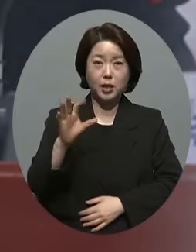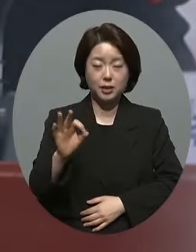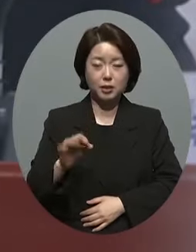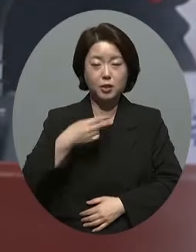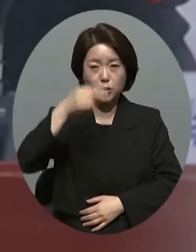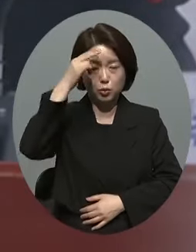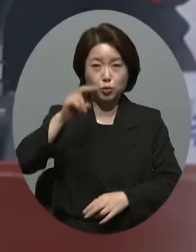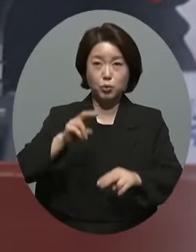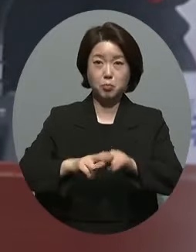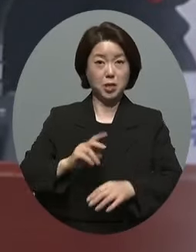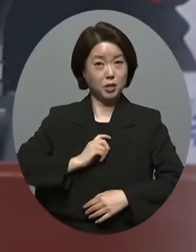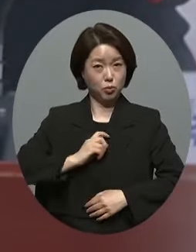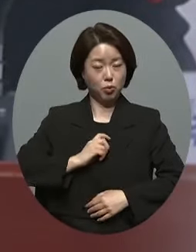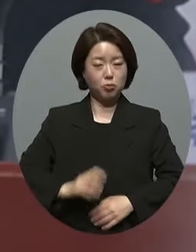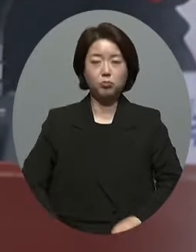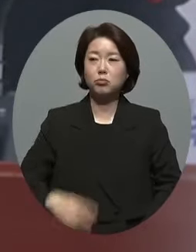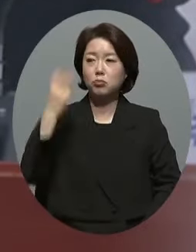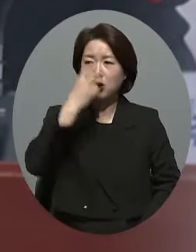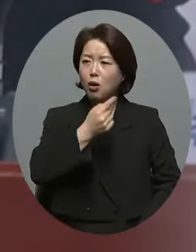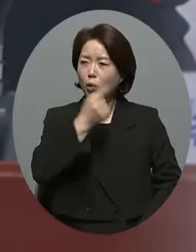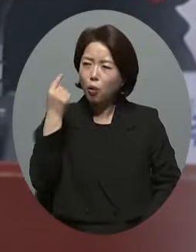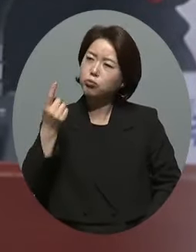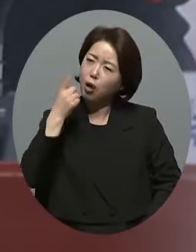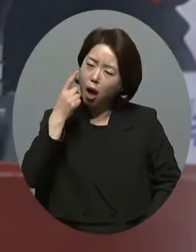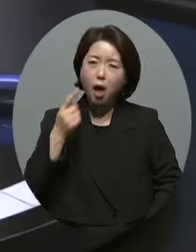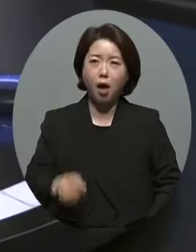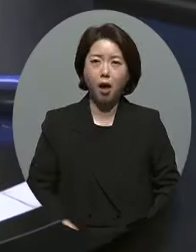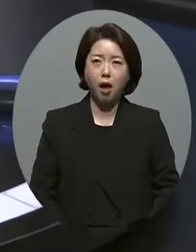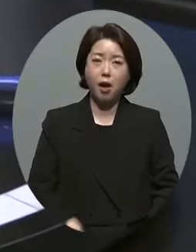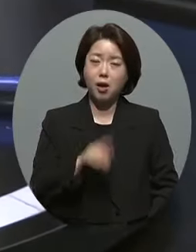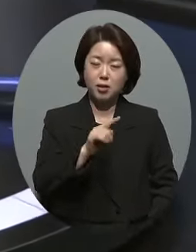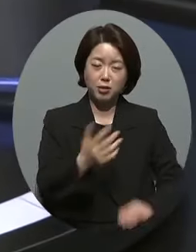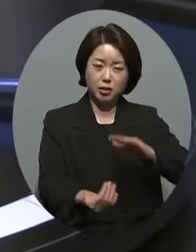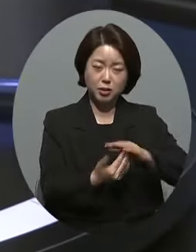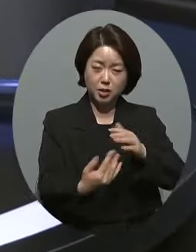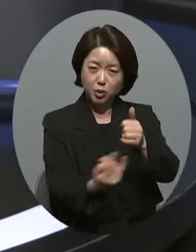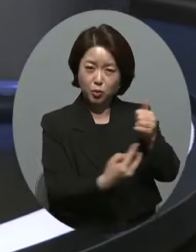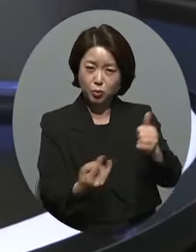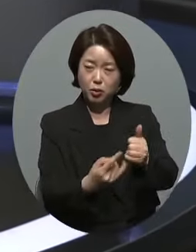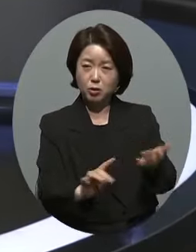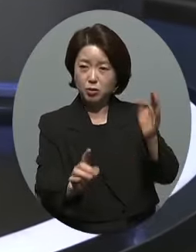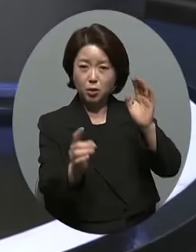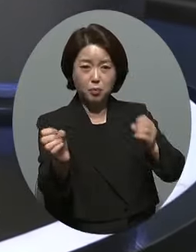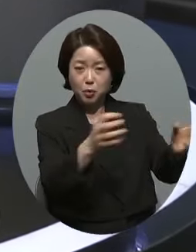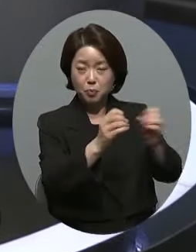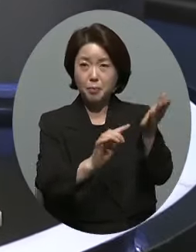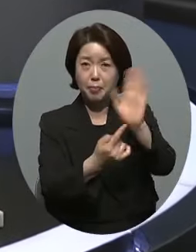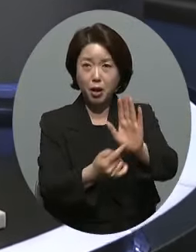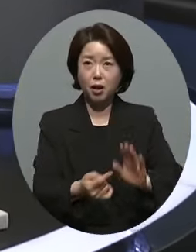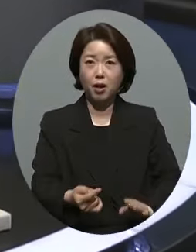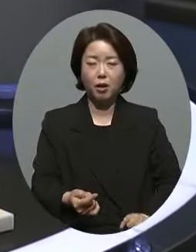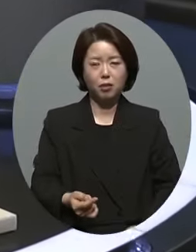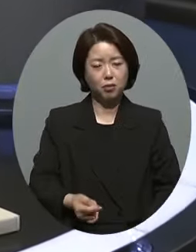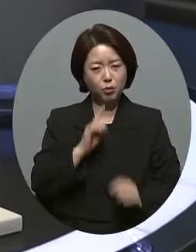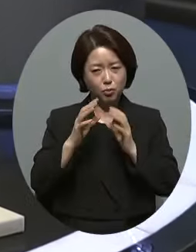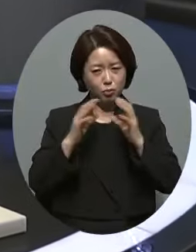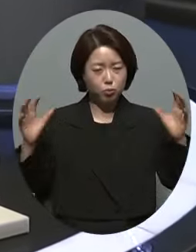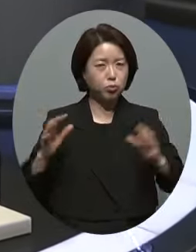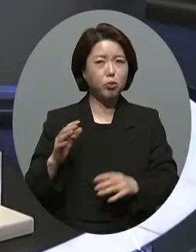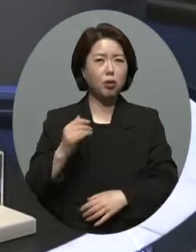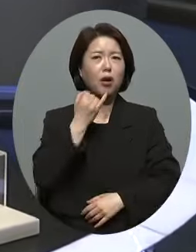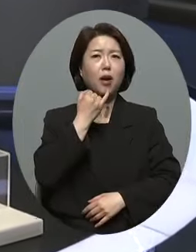그렇고 어 검증을 하고 좀 어느 정도 최소한의 검증을 하고 이렇게 최고 위원에서 공개를 했으면 이런 문제가 좀 덜할 수 있겠는데